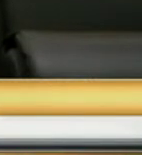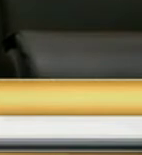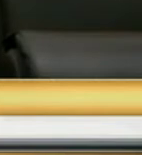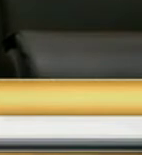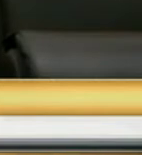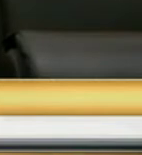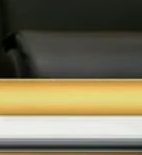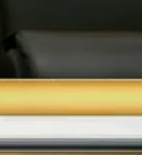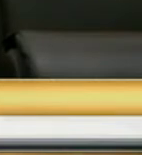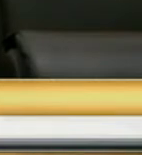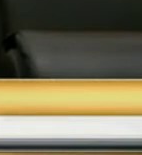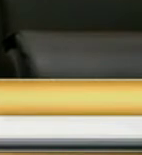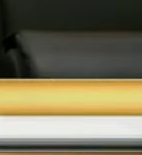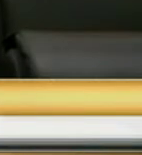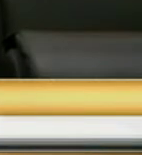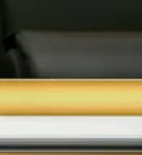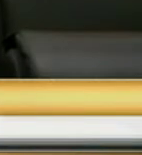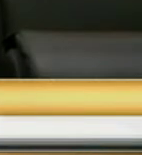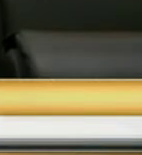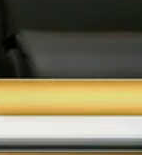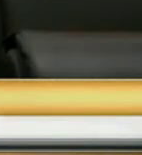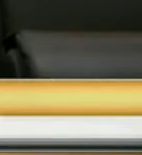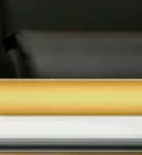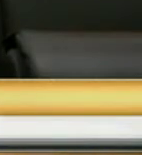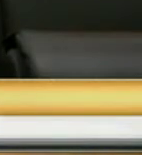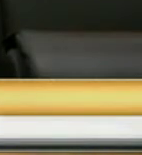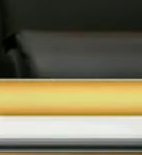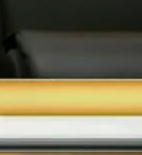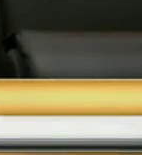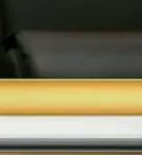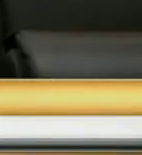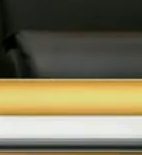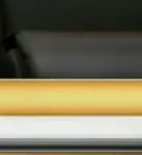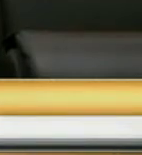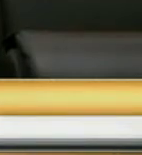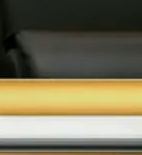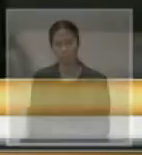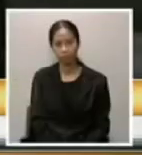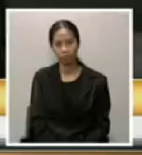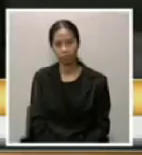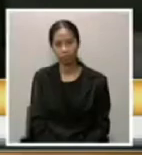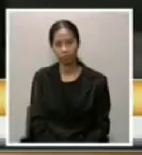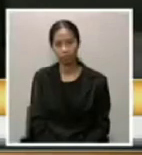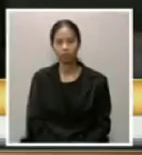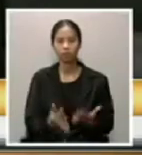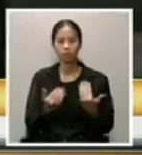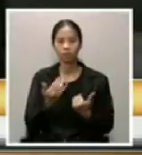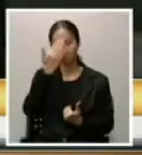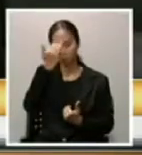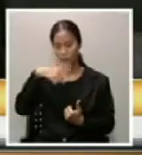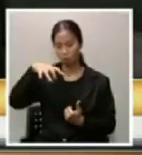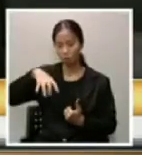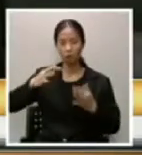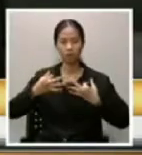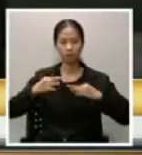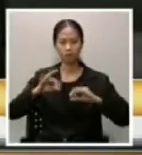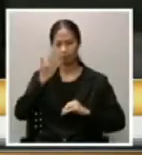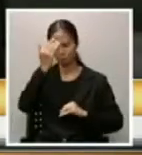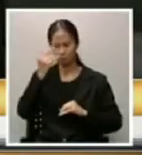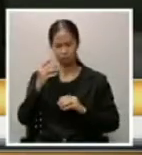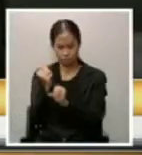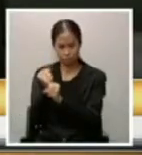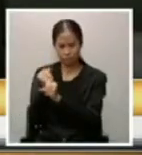ามรัฐธรรมนูญยิ่งเป็นคำตอบที่ชัดเจนครับว่าทำไมองค์กรอิสระปัจจุบันถึงไม่เป็นอิสระและไม่เป็นกลางท